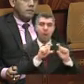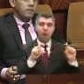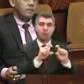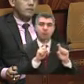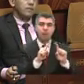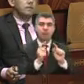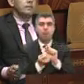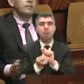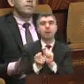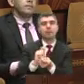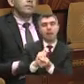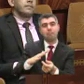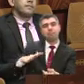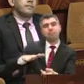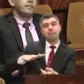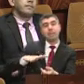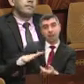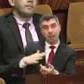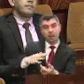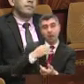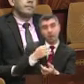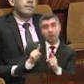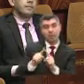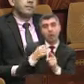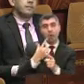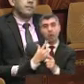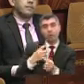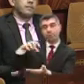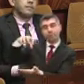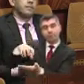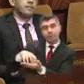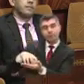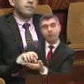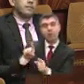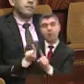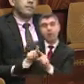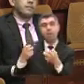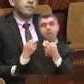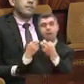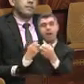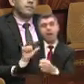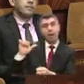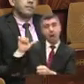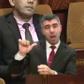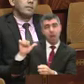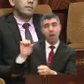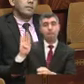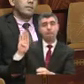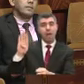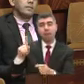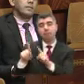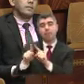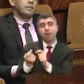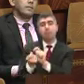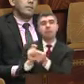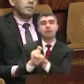بين المقاطعات. نجد بأن المقاطعة أ فيها موجود ألف موجود فيها مقرر، والمقطع ب مقرر آخر من نفس المادة،